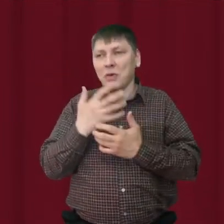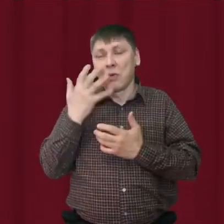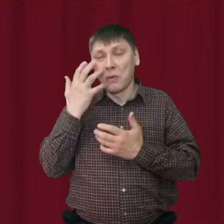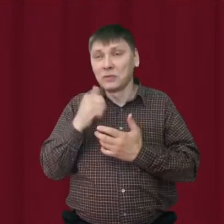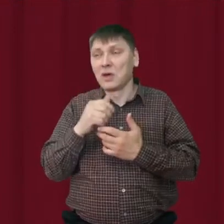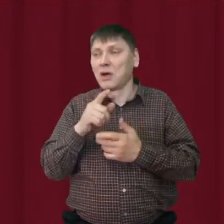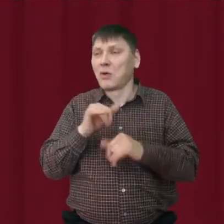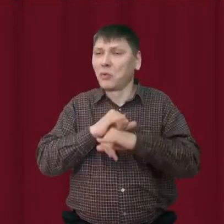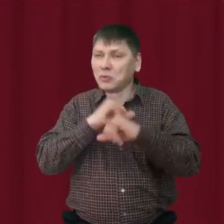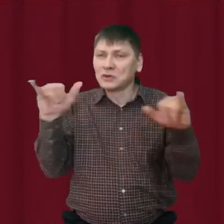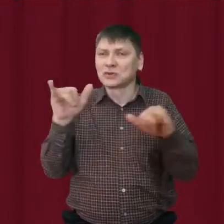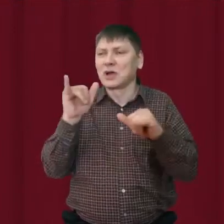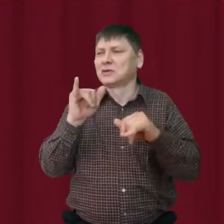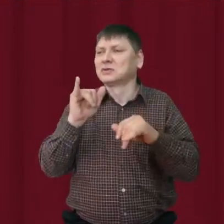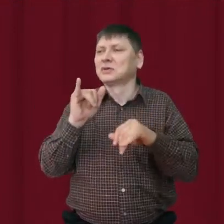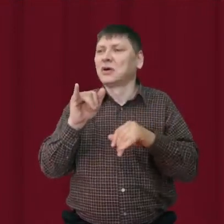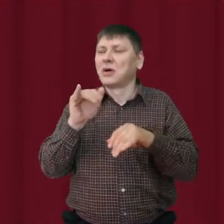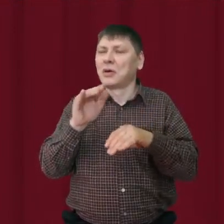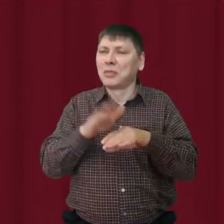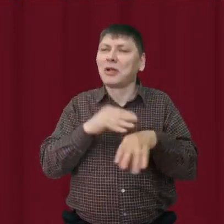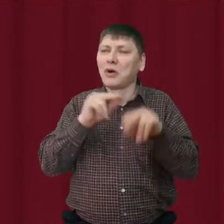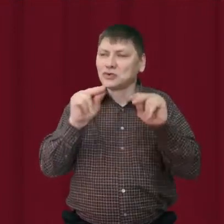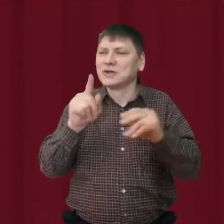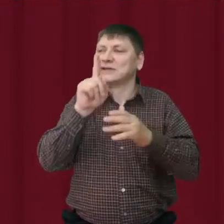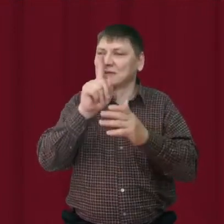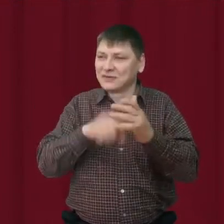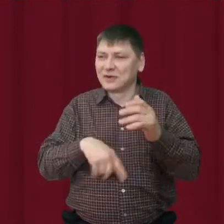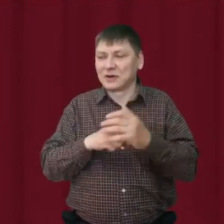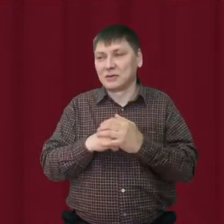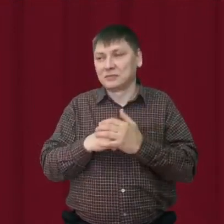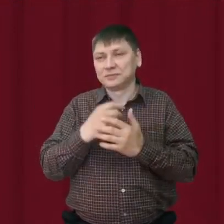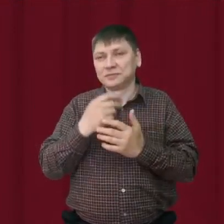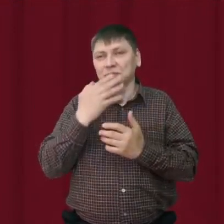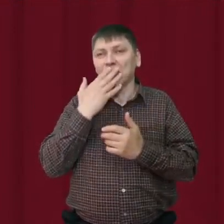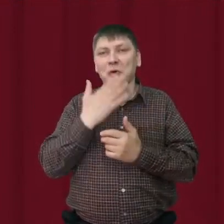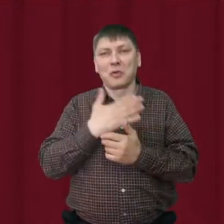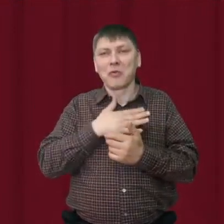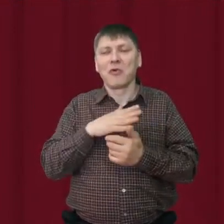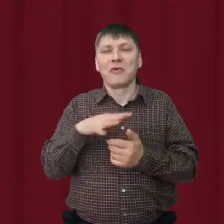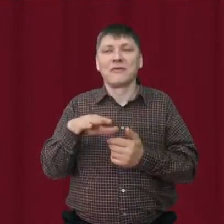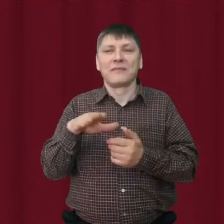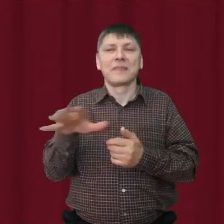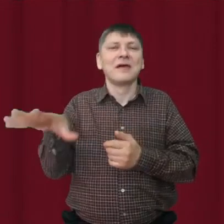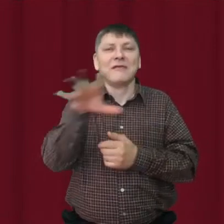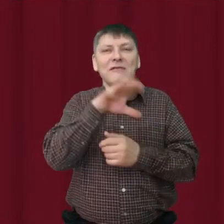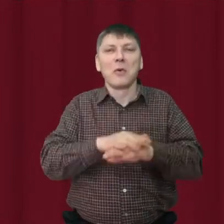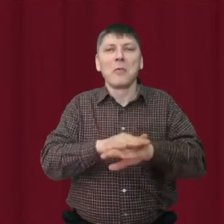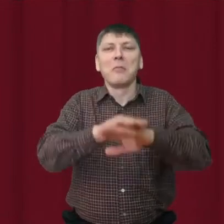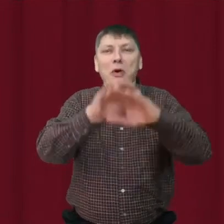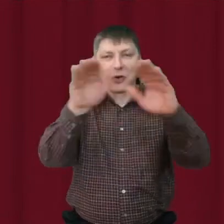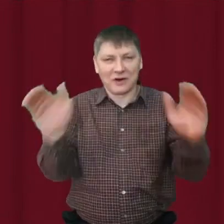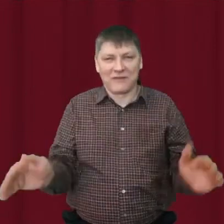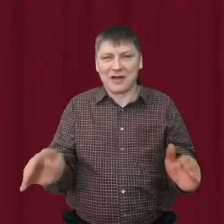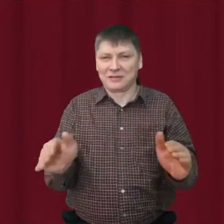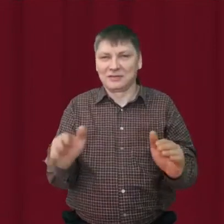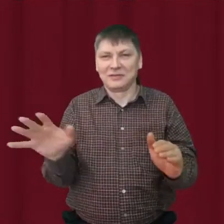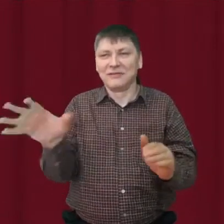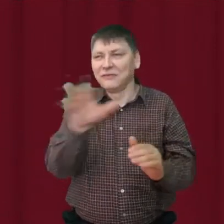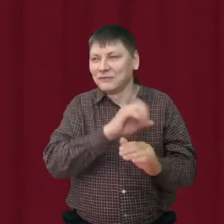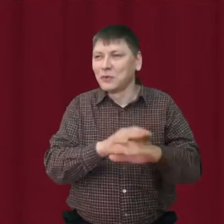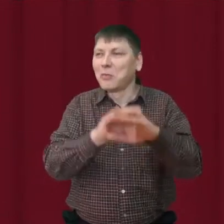вера. Любовь все покрывает. Здесь используется очень интересный образ, который